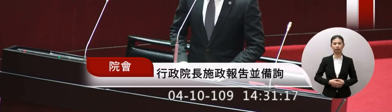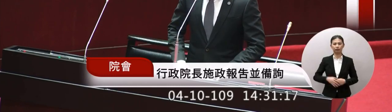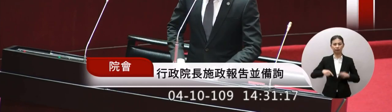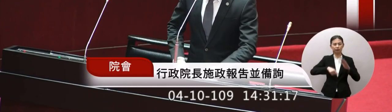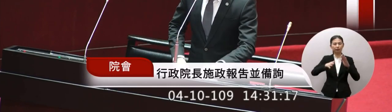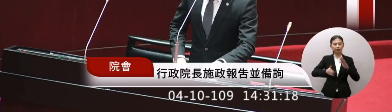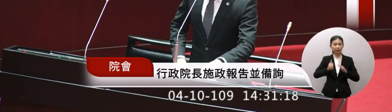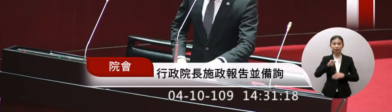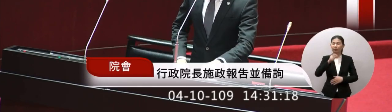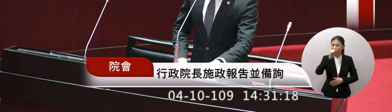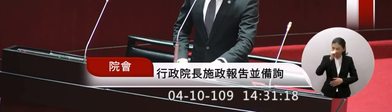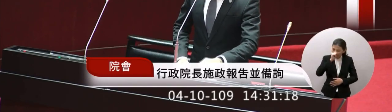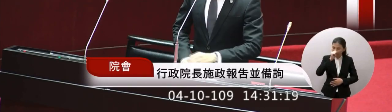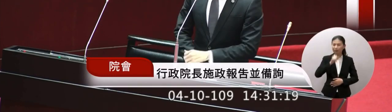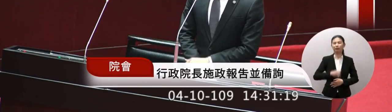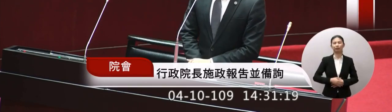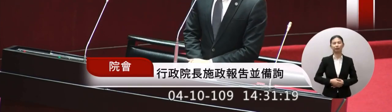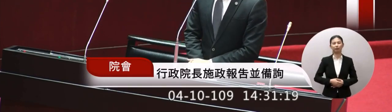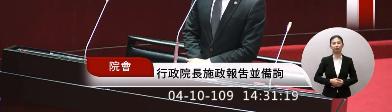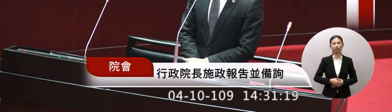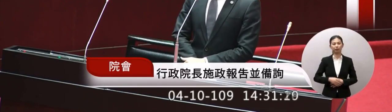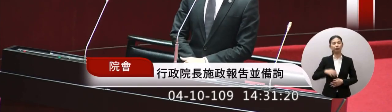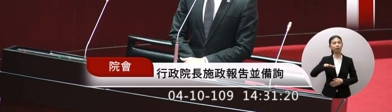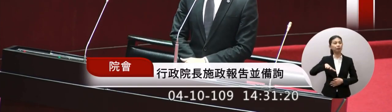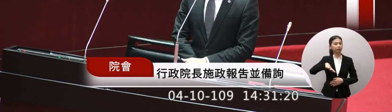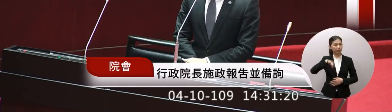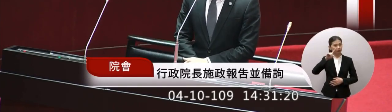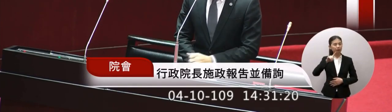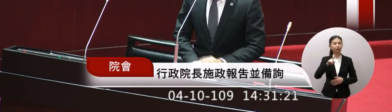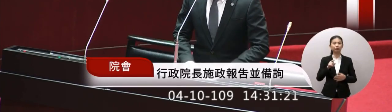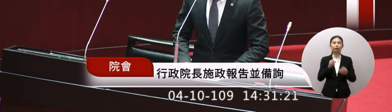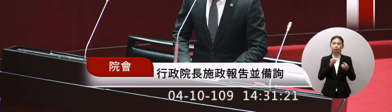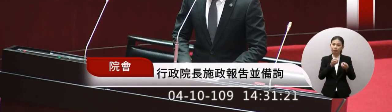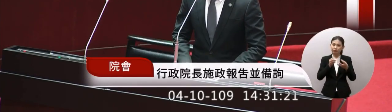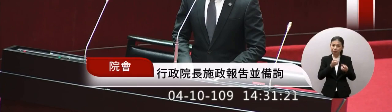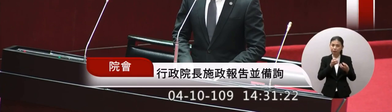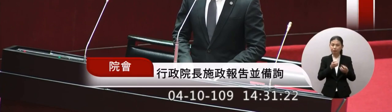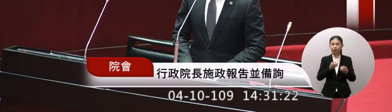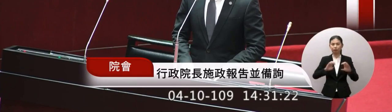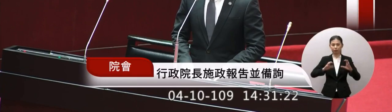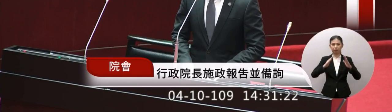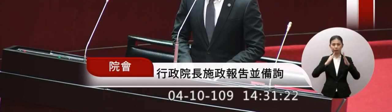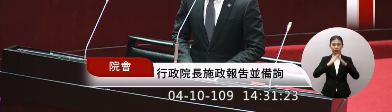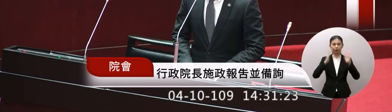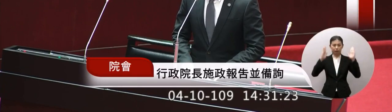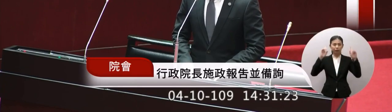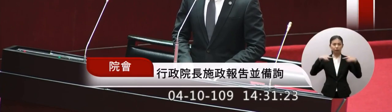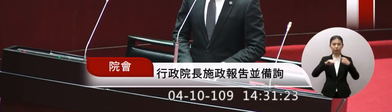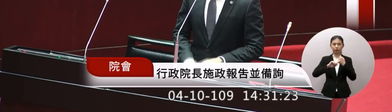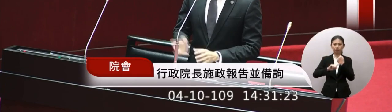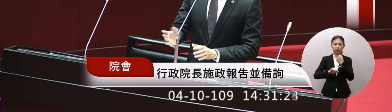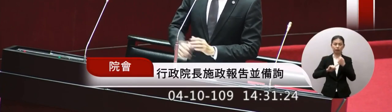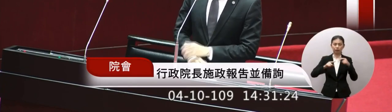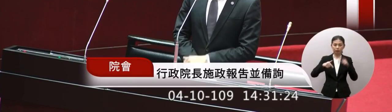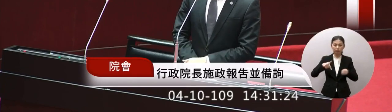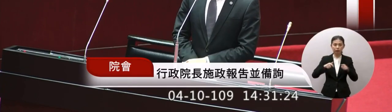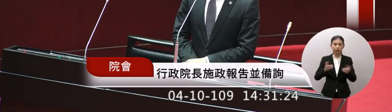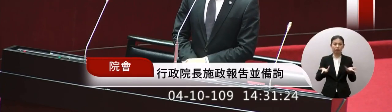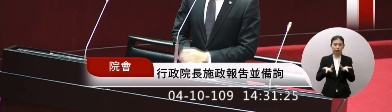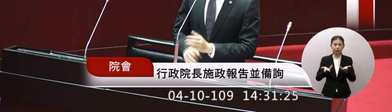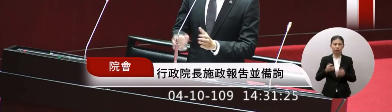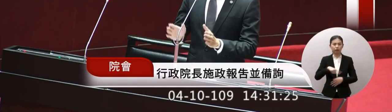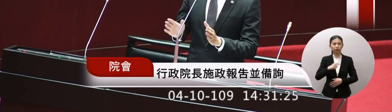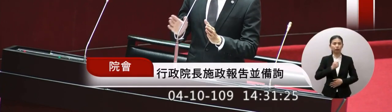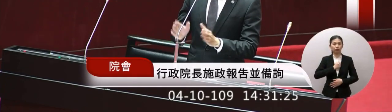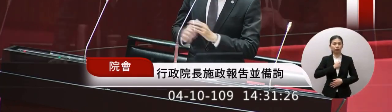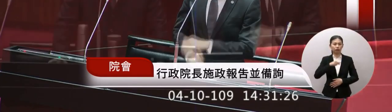院长你好。 委员你好。 上台先吼，要来跟你讨论咱这个国家正常化的这个代志啦吼。当然，我相信院长嘛，知